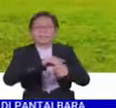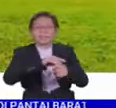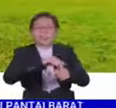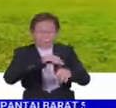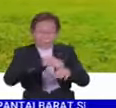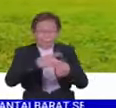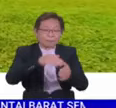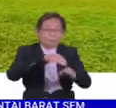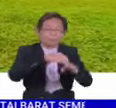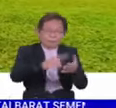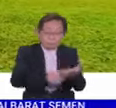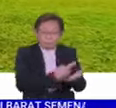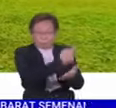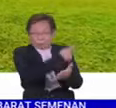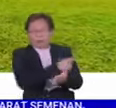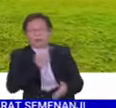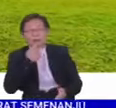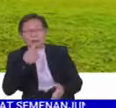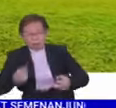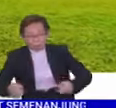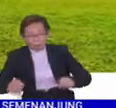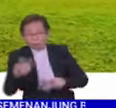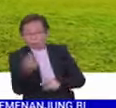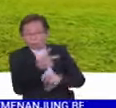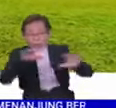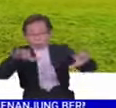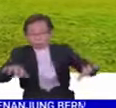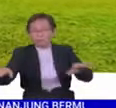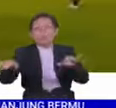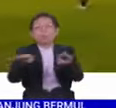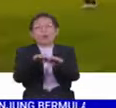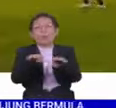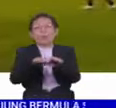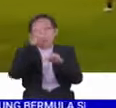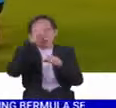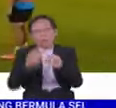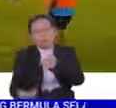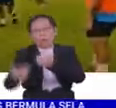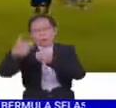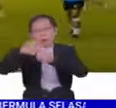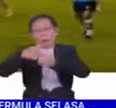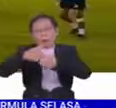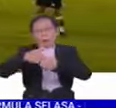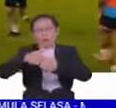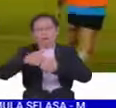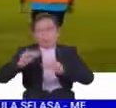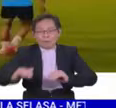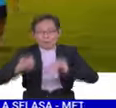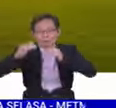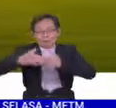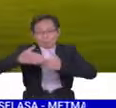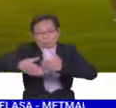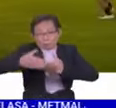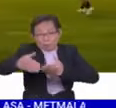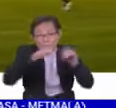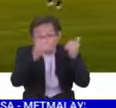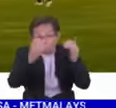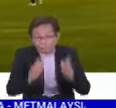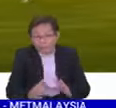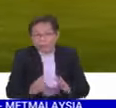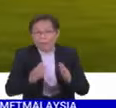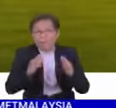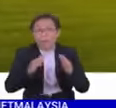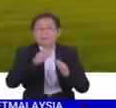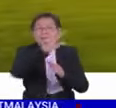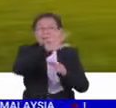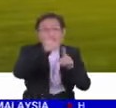lalu. Malah Irfan menyifatkan peluang kedua-dua pasukan masih seimbang untuk layak ke peringkat seterusnya. Justru pemain berusia 31